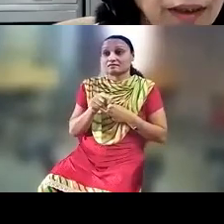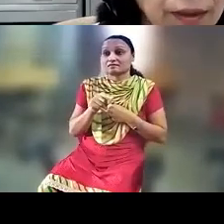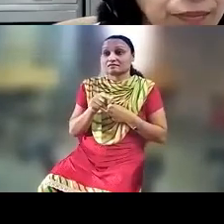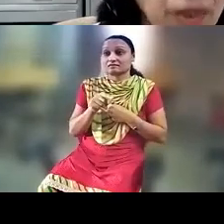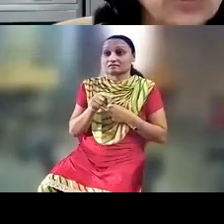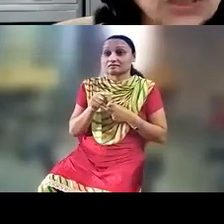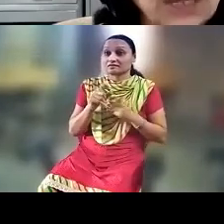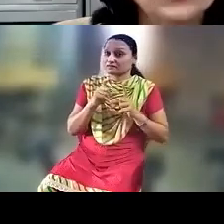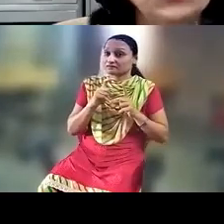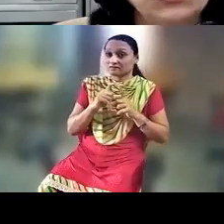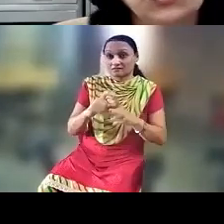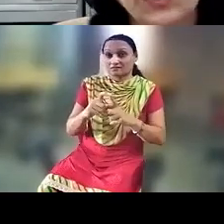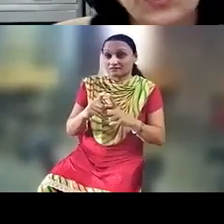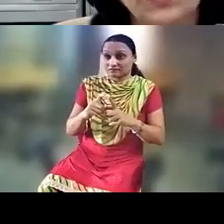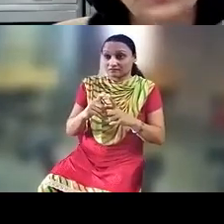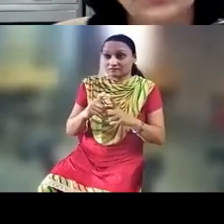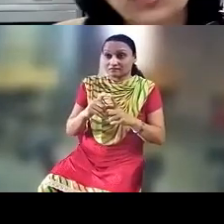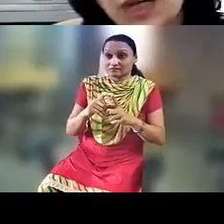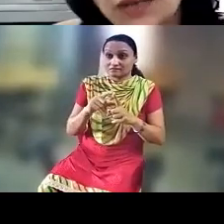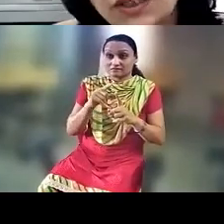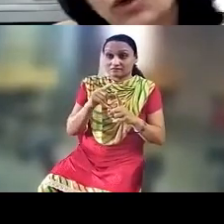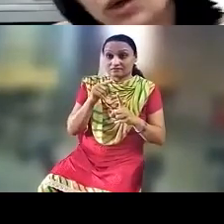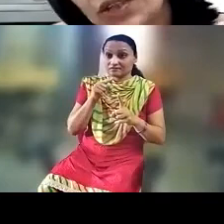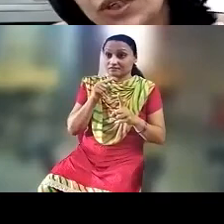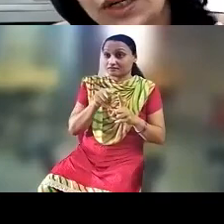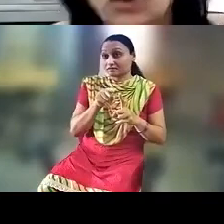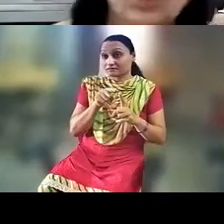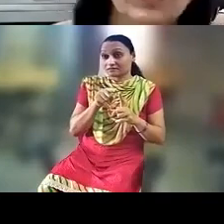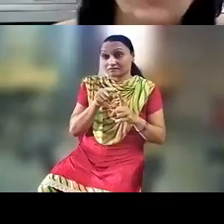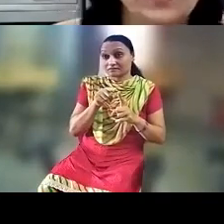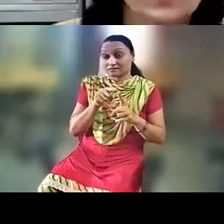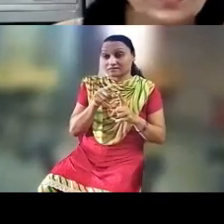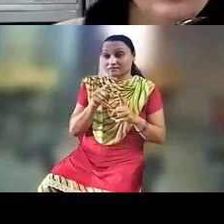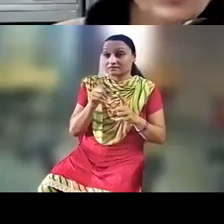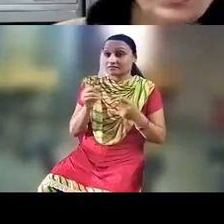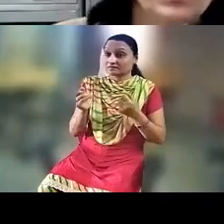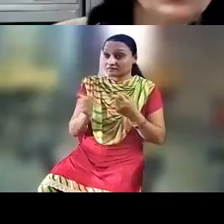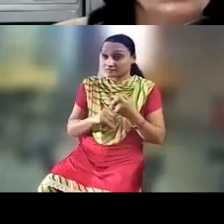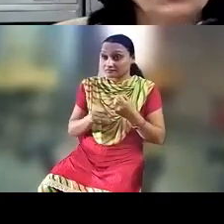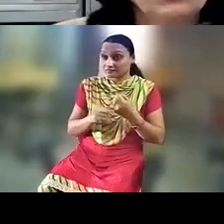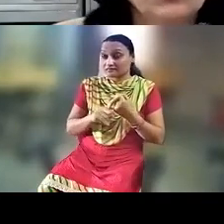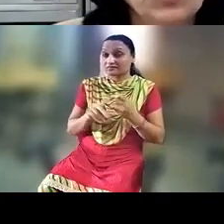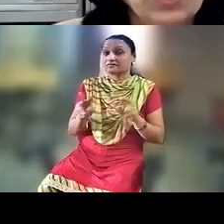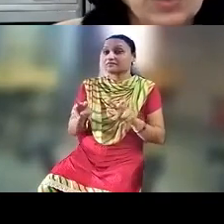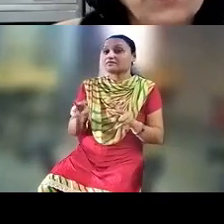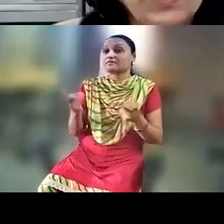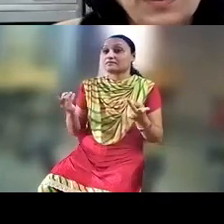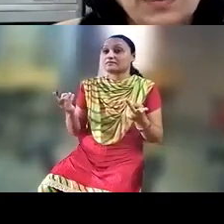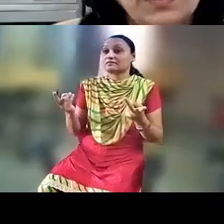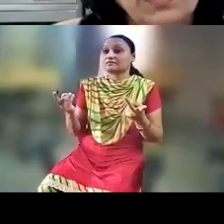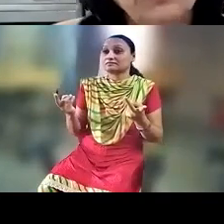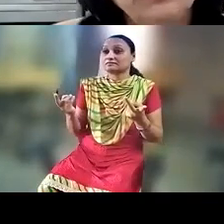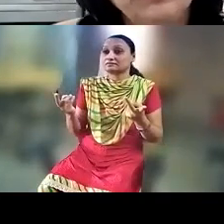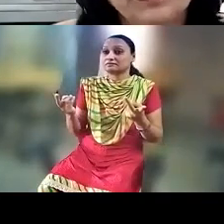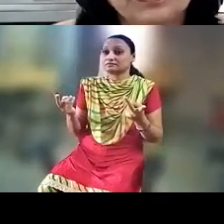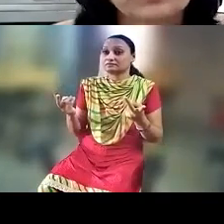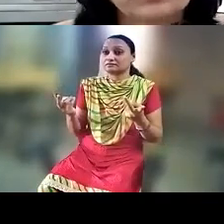एक अनुशासन, जिसको कहते हैं कि अनुशासन और सजा दोनों में फर्क है। तो हमें